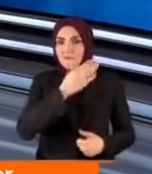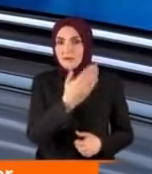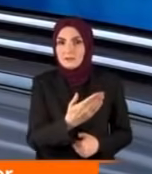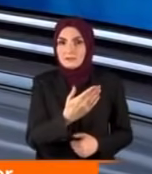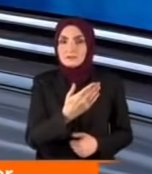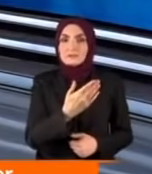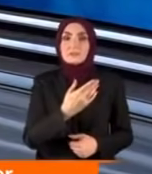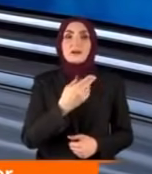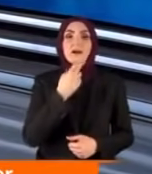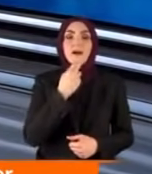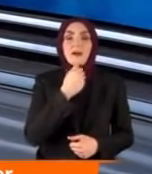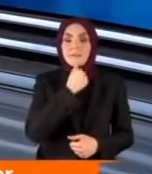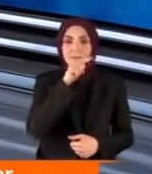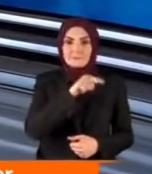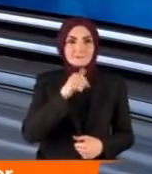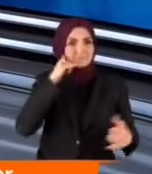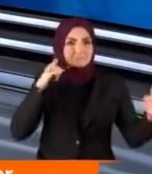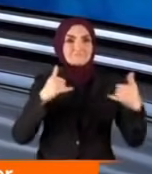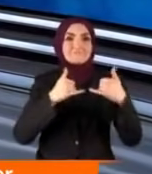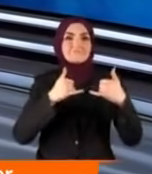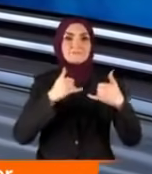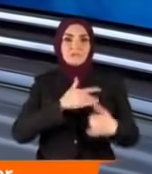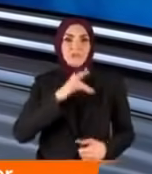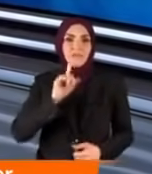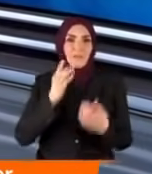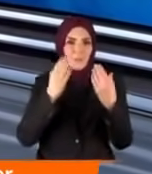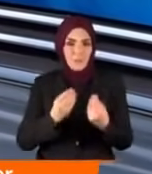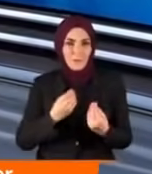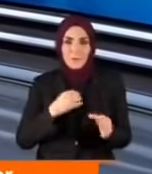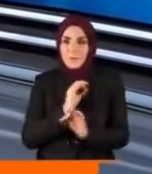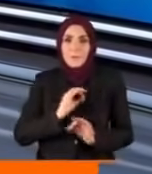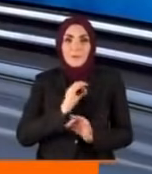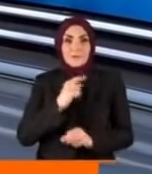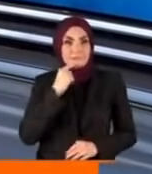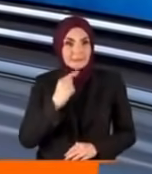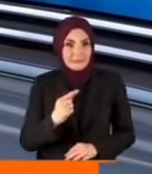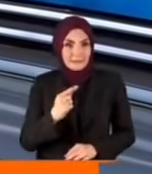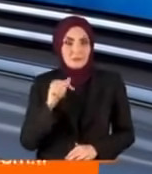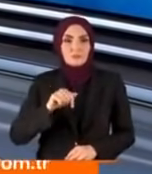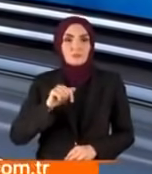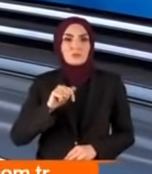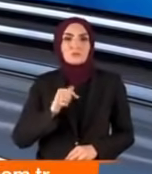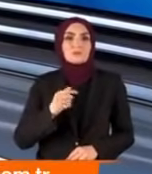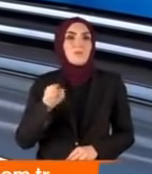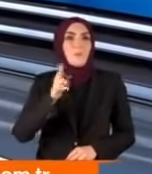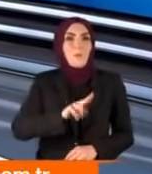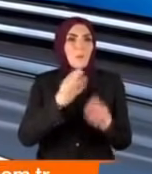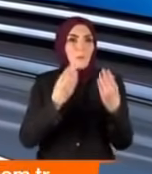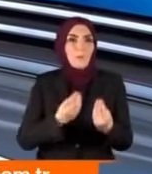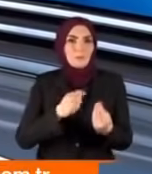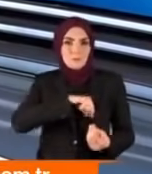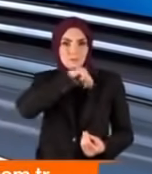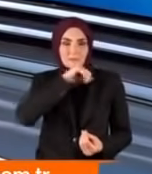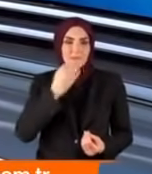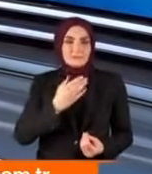hiçbir bilgisi olmadığını söylemişti ama bugün cinayeti itiraf etti. Cenazeyi gömdüğü yeri de polise bizzat